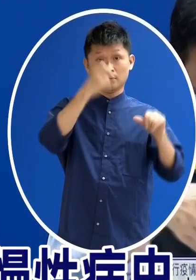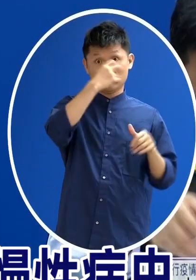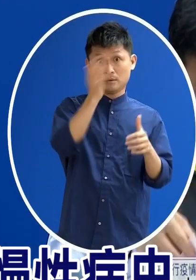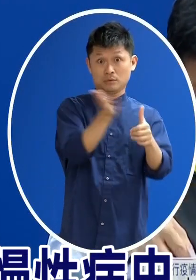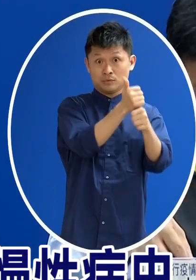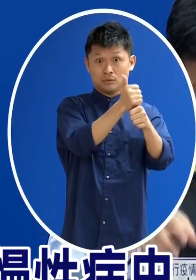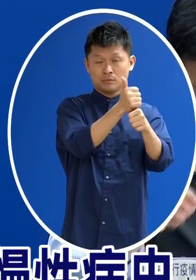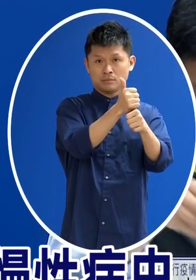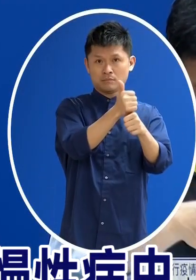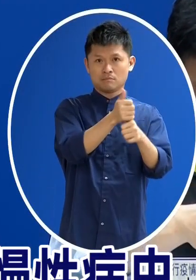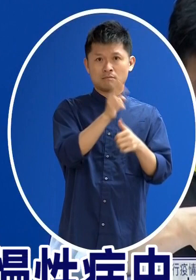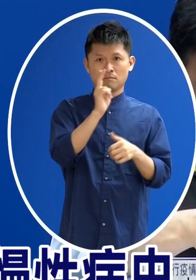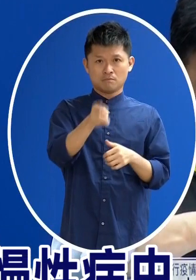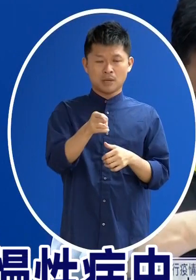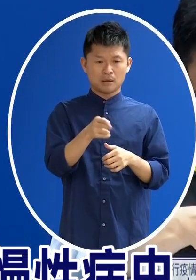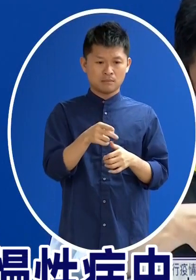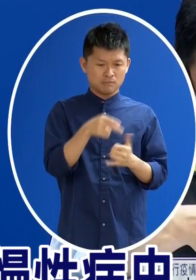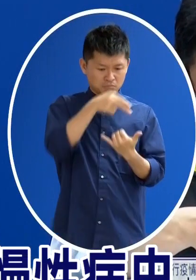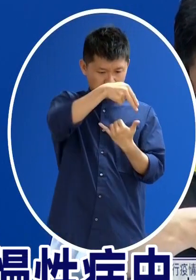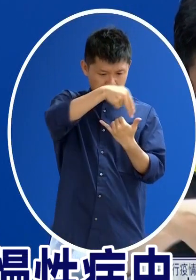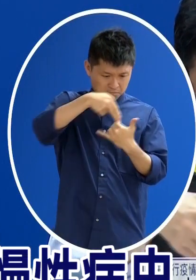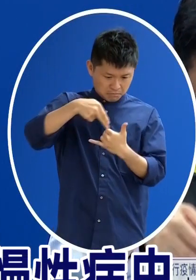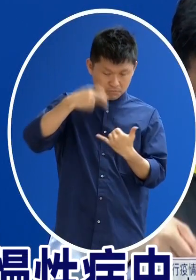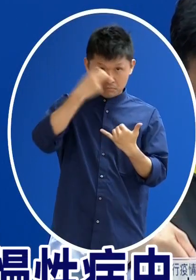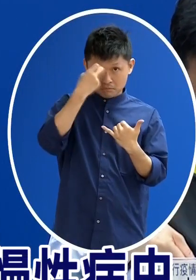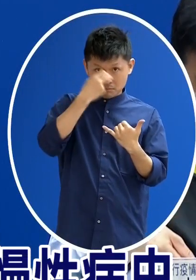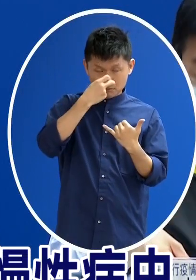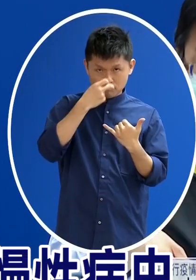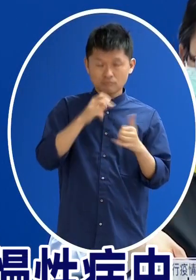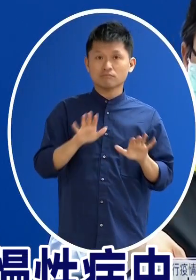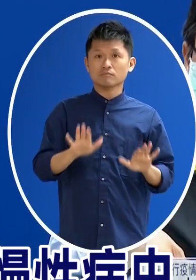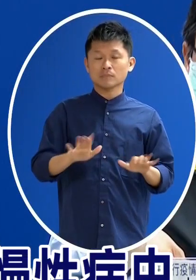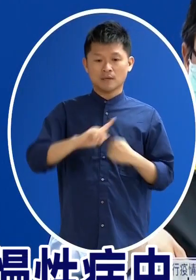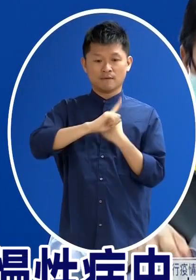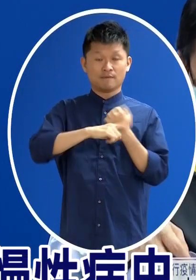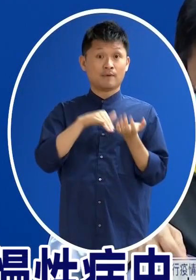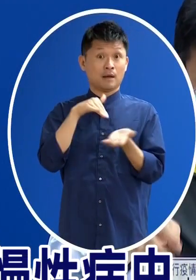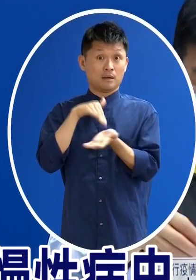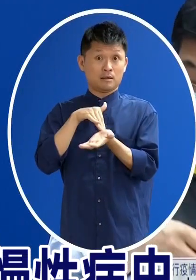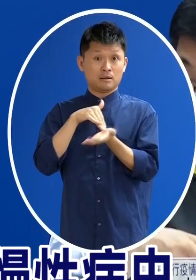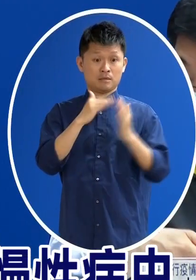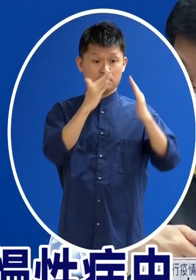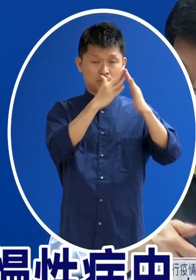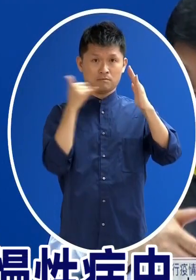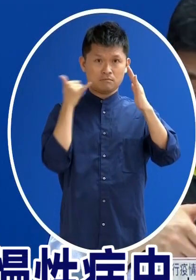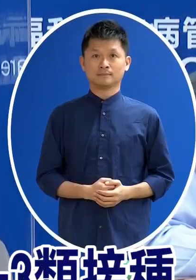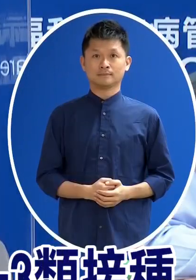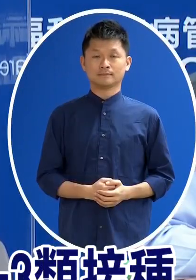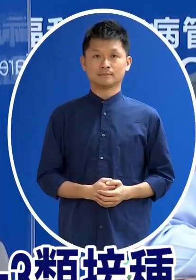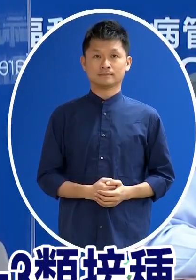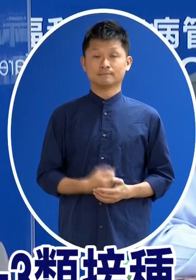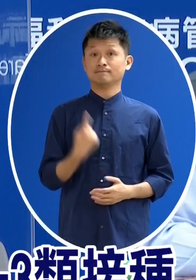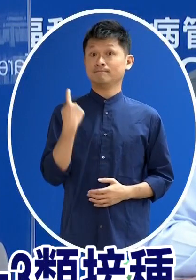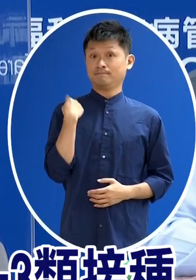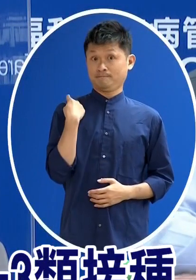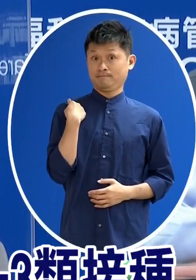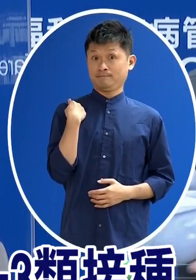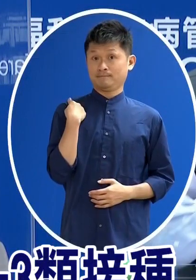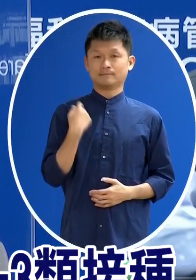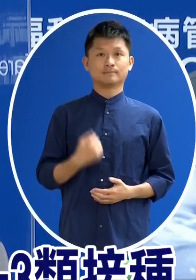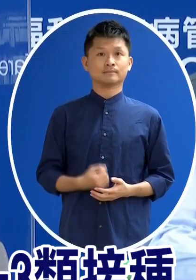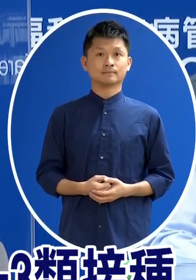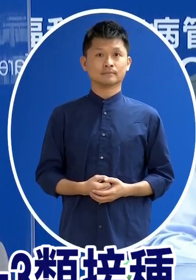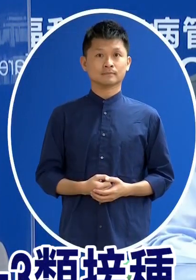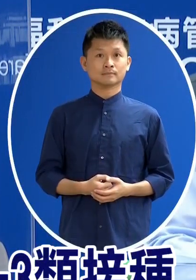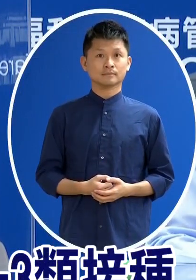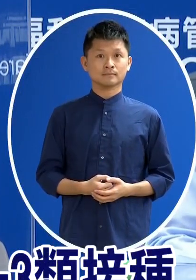这边会进行司法相验，那预定是今天法医会到家里做司法相验。 昨天，我们准